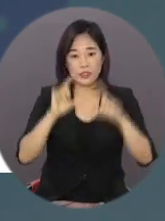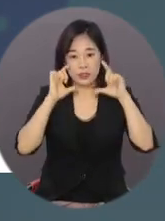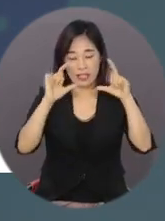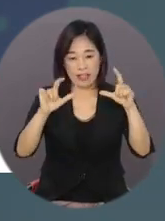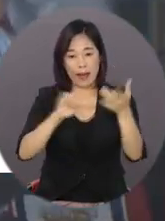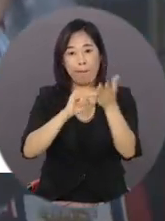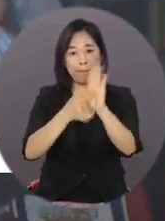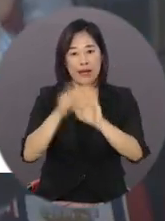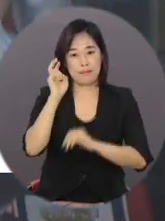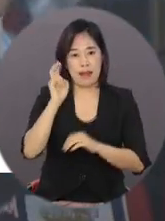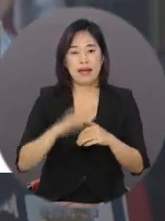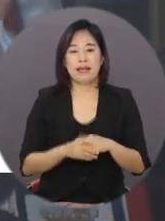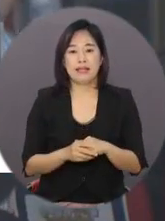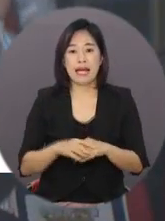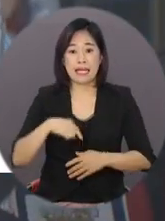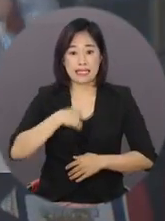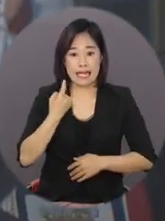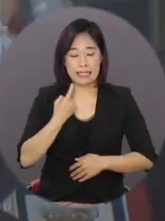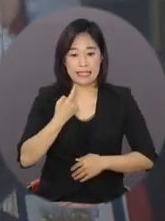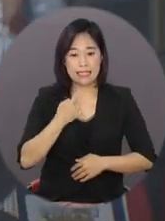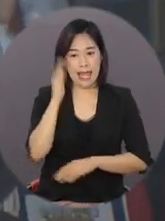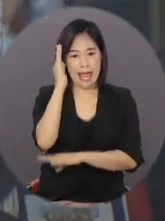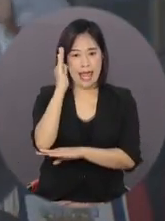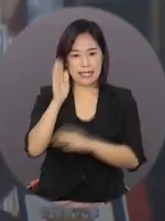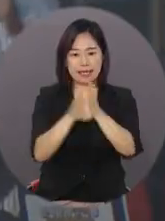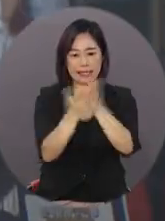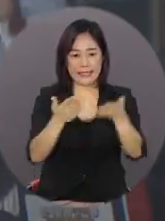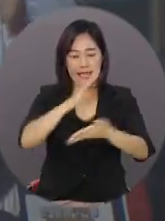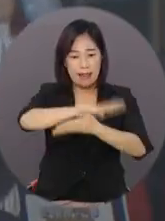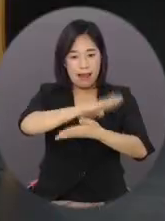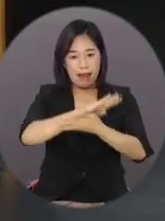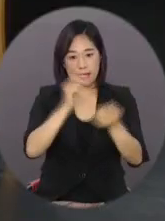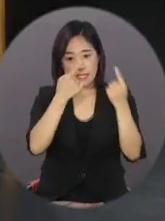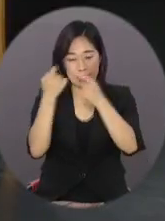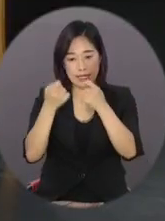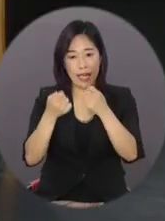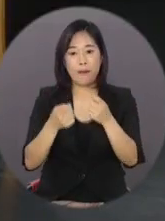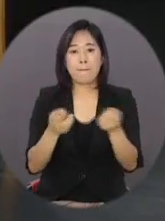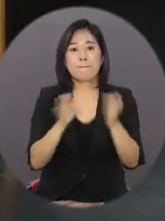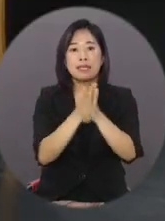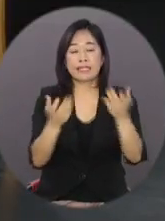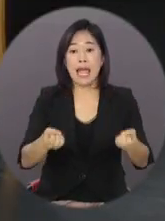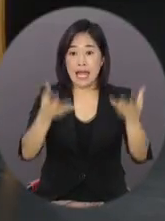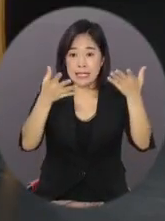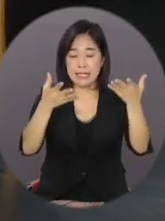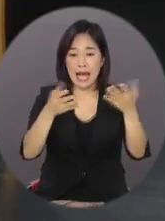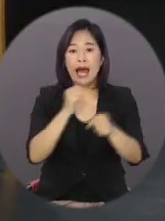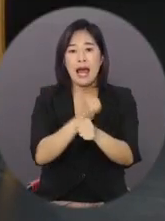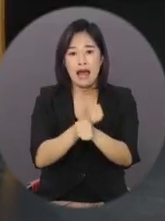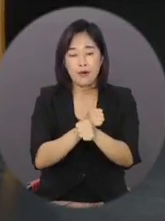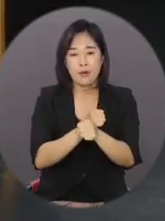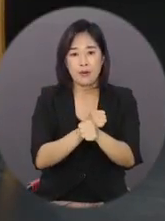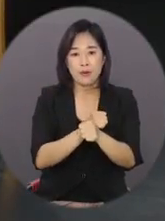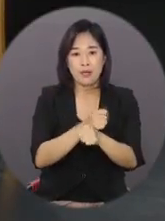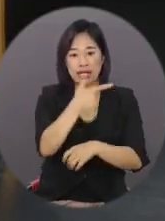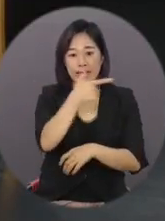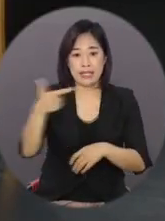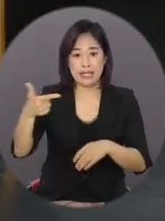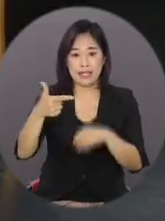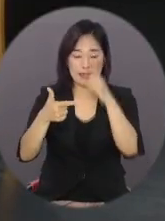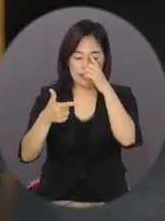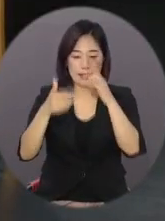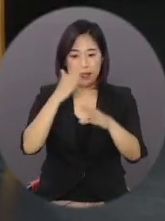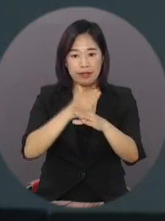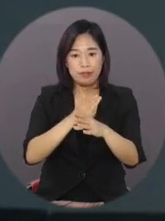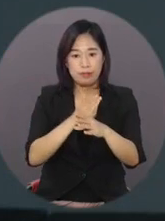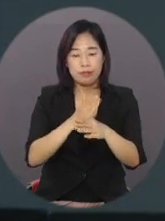예정입니다. 또 자신의 대담지 발간을 기념하는 북콘서트를 진행하고 15일에는 목포 김대중 노벨평화상